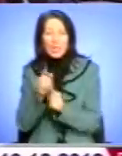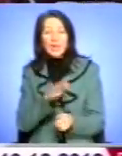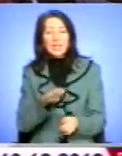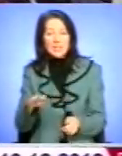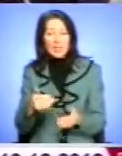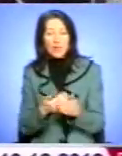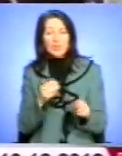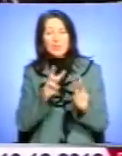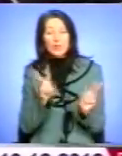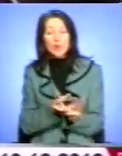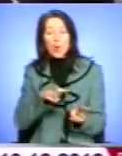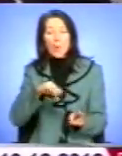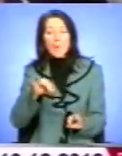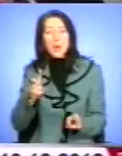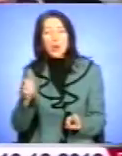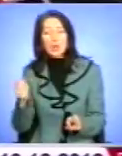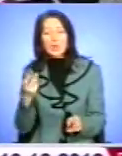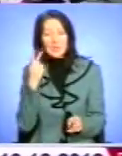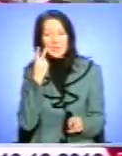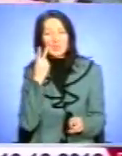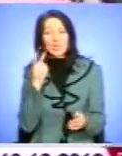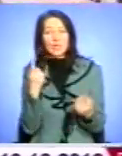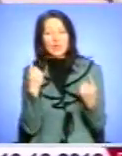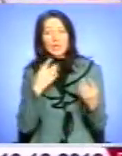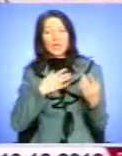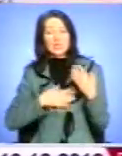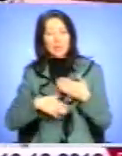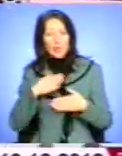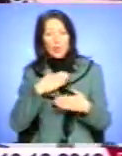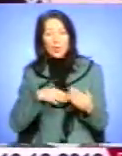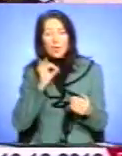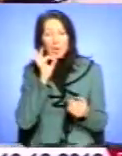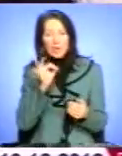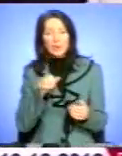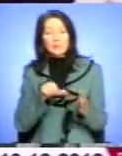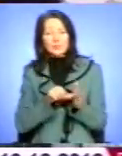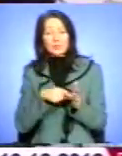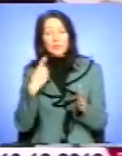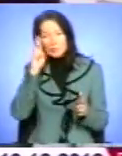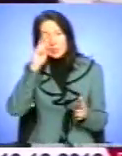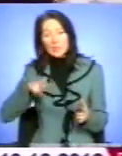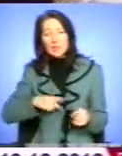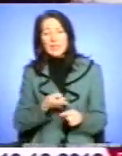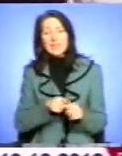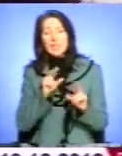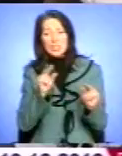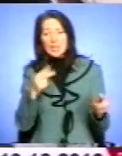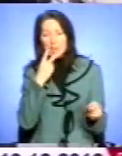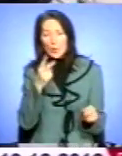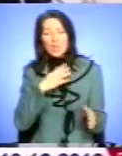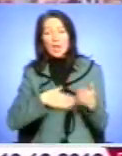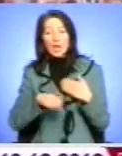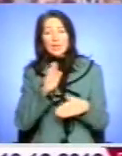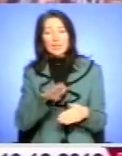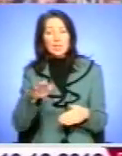Миколая завжди велике задоволення, кажуть працівники обласної державної адміністрації. Адже це щастя – бачити радісні дитячі